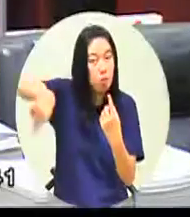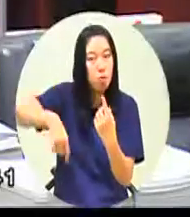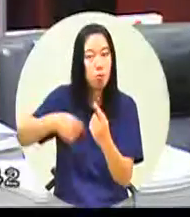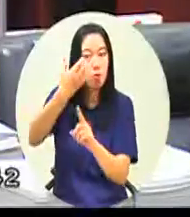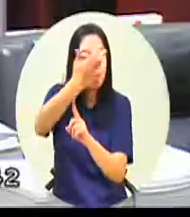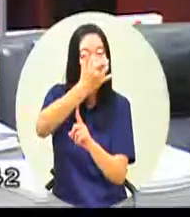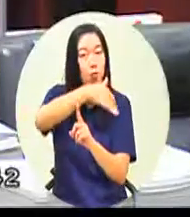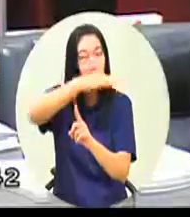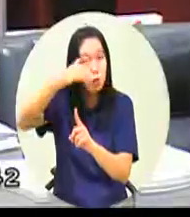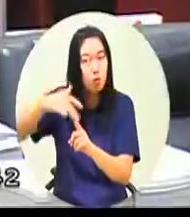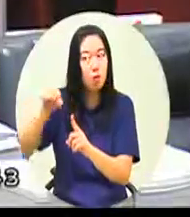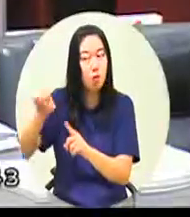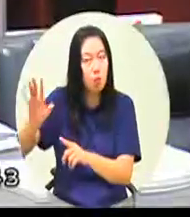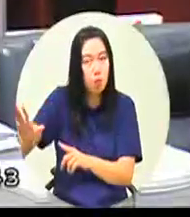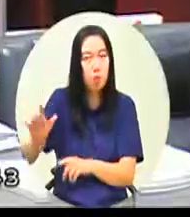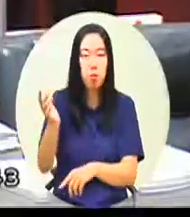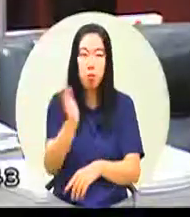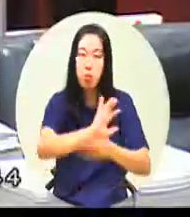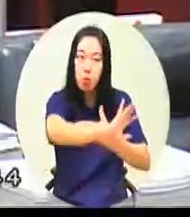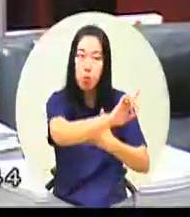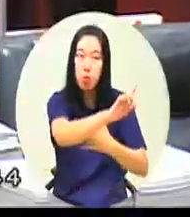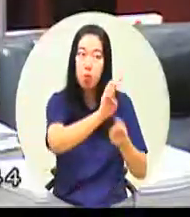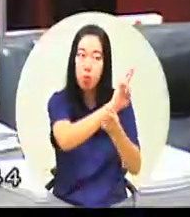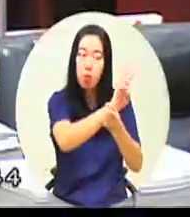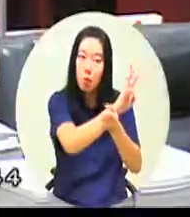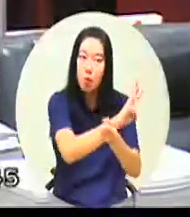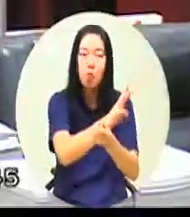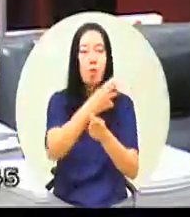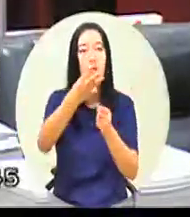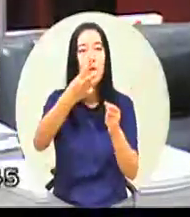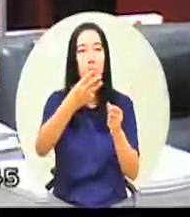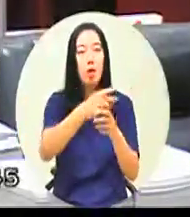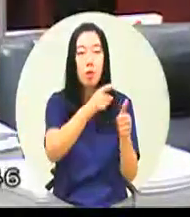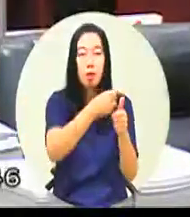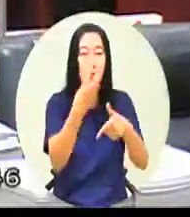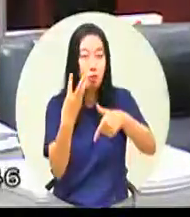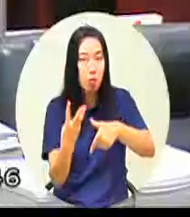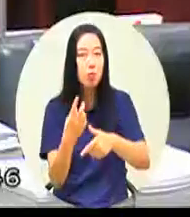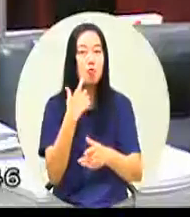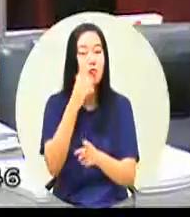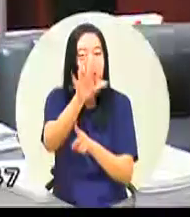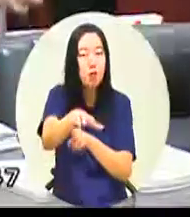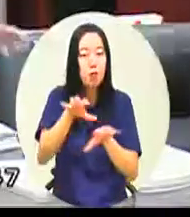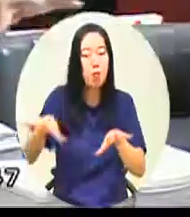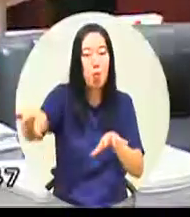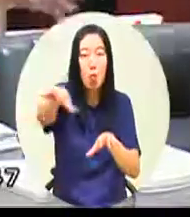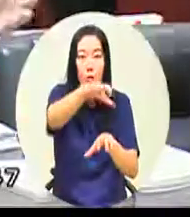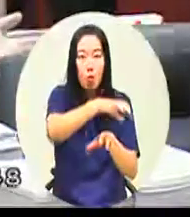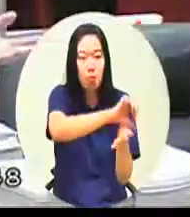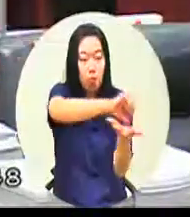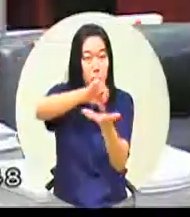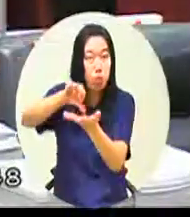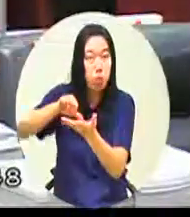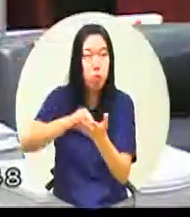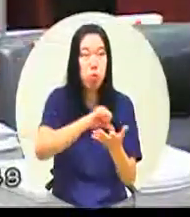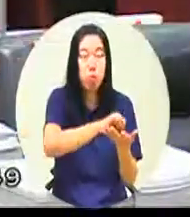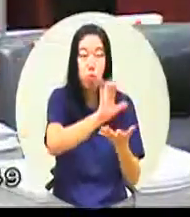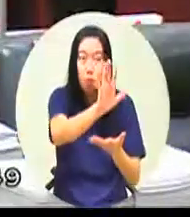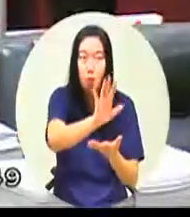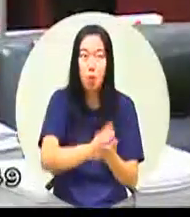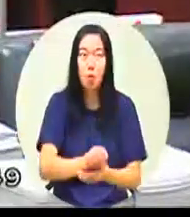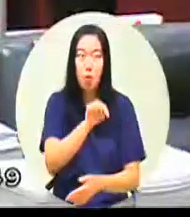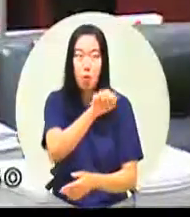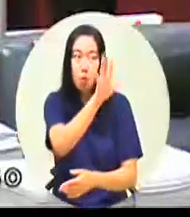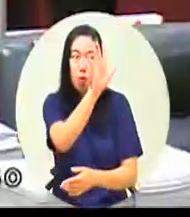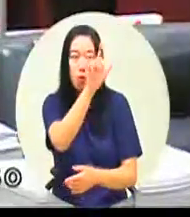有，不是干那一个枝山尔，伊山也有，架山也有，米拢也有。他们每一个地区去勘察的时候，我这路